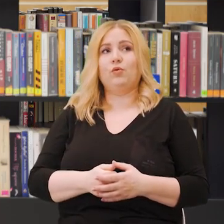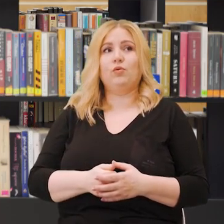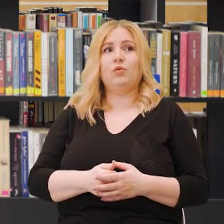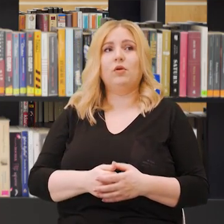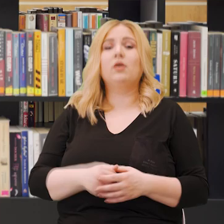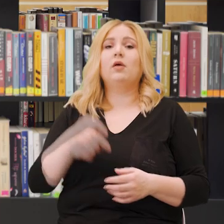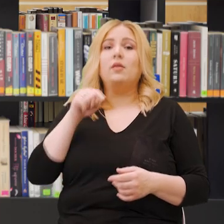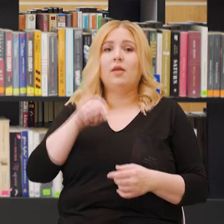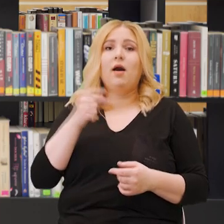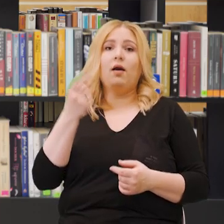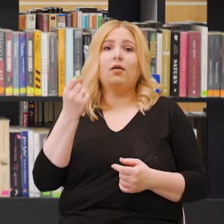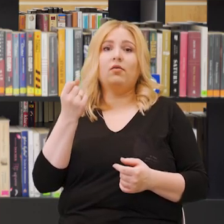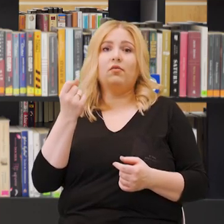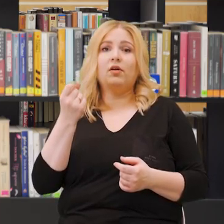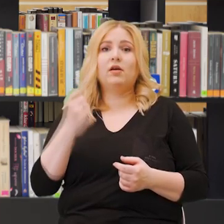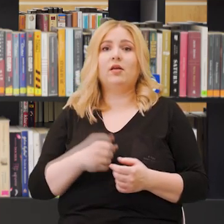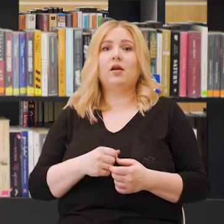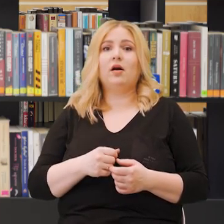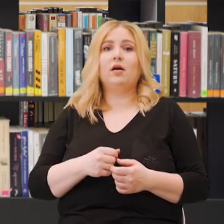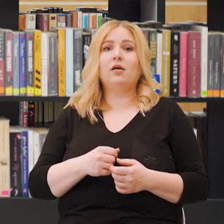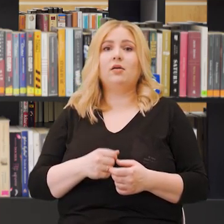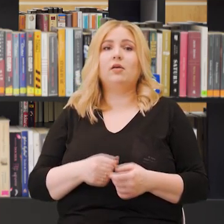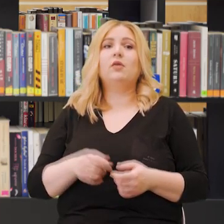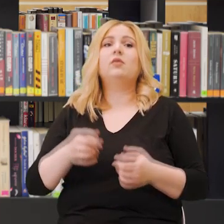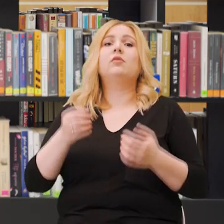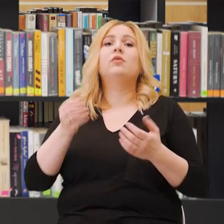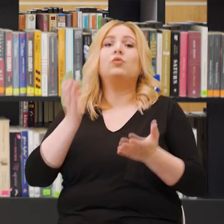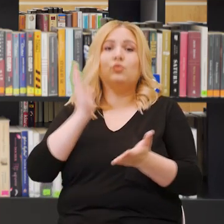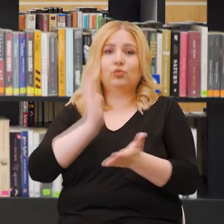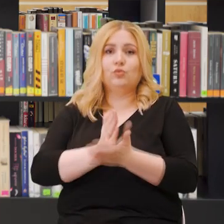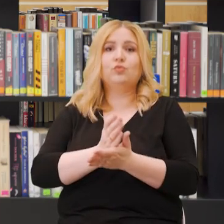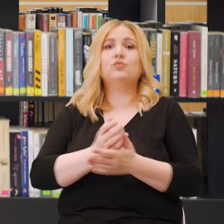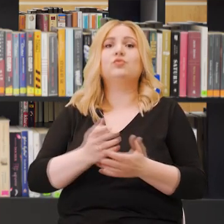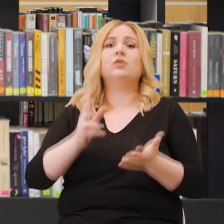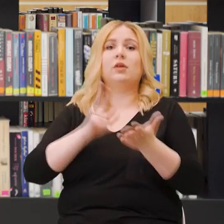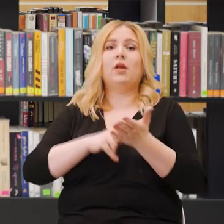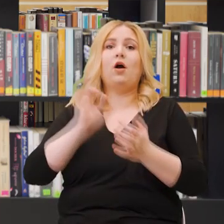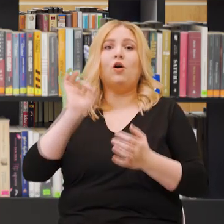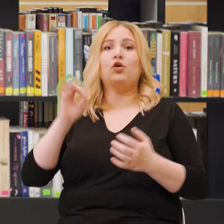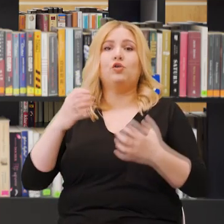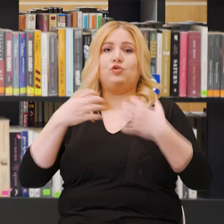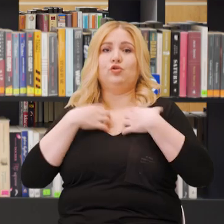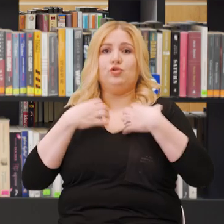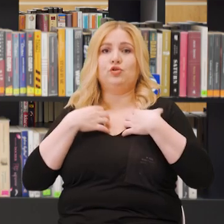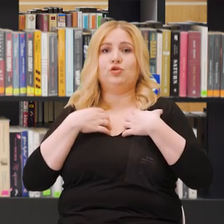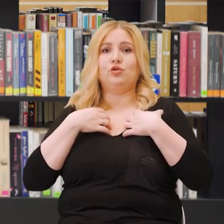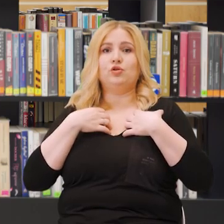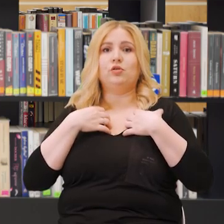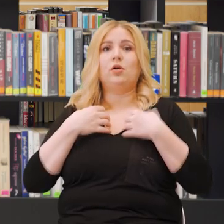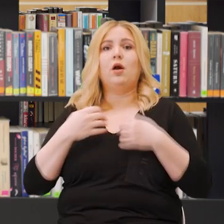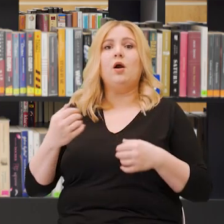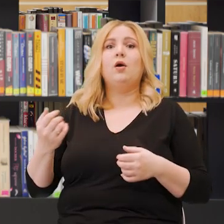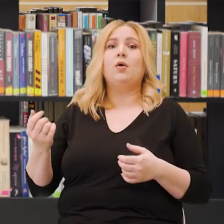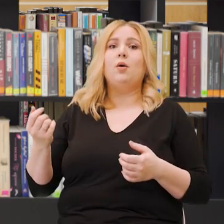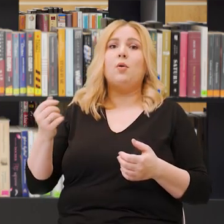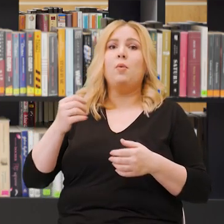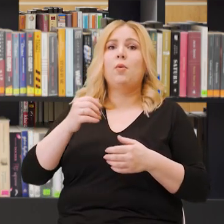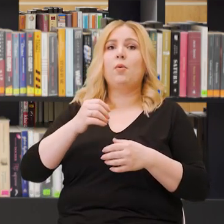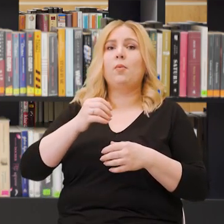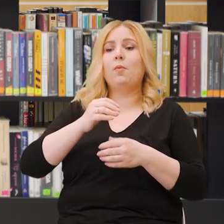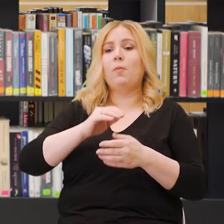spiżarni. Ten moment wybrało sobie przeznaczenie, żeby postawić znów na drodze życia Anieli